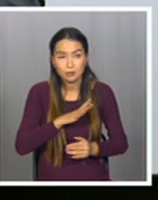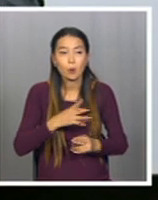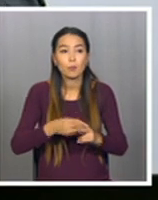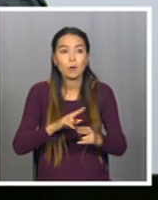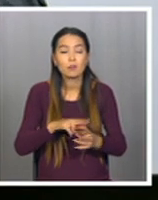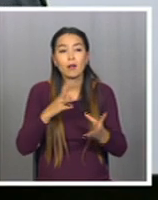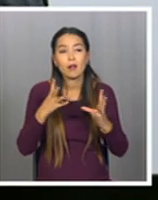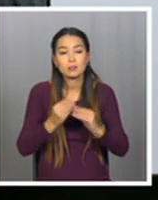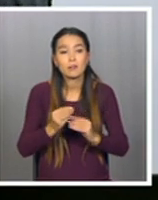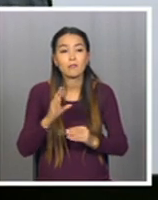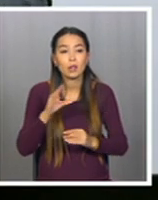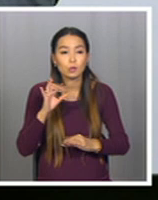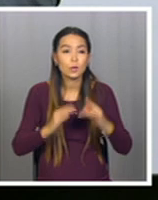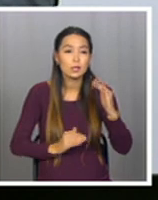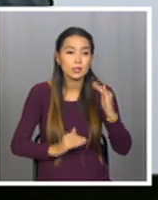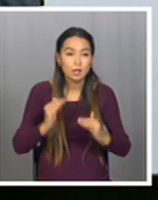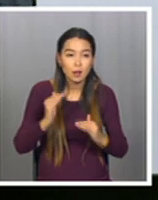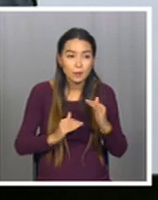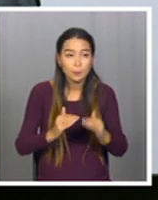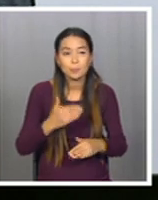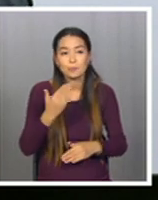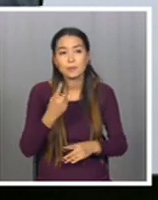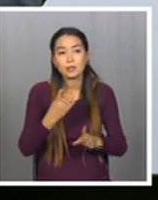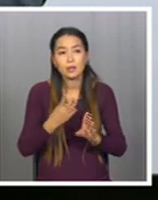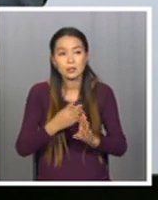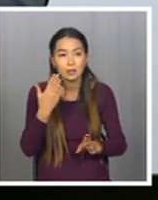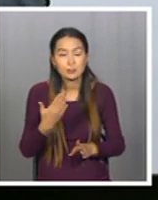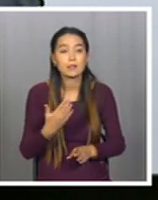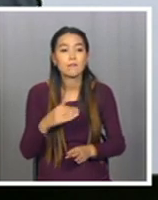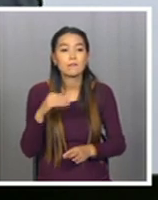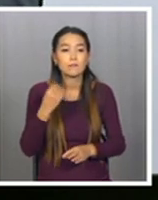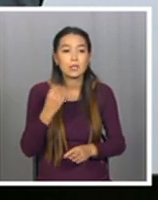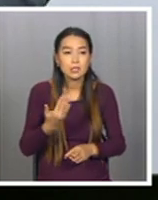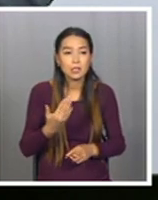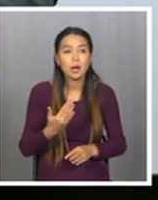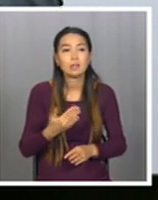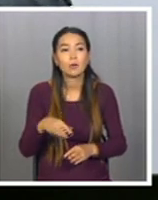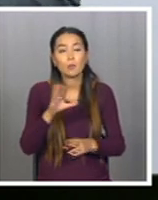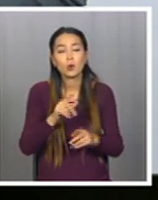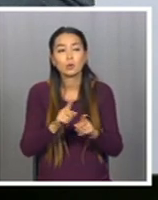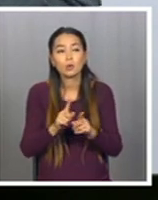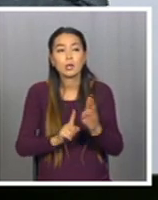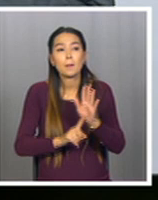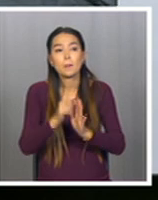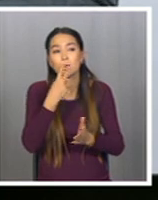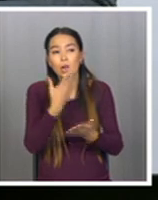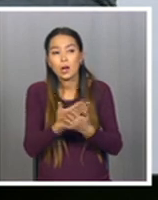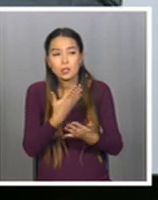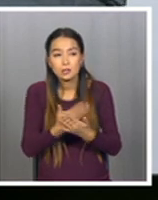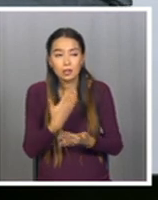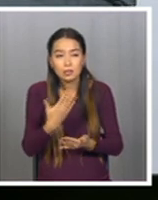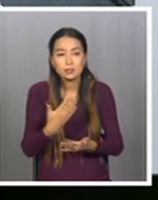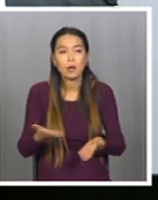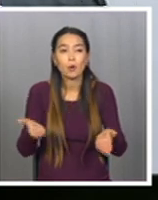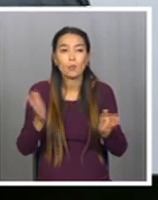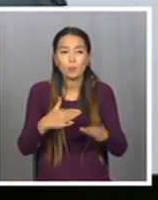диаграмма дегеніміз ол біріншіден физикалық шаманың амплитудалық мәнін көрсету үшін, яғни сандық мәнін көрсету